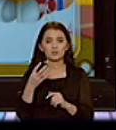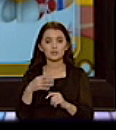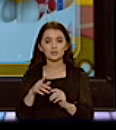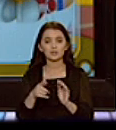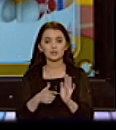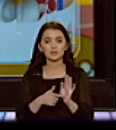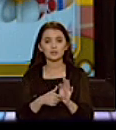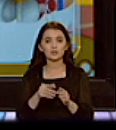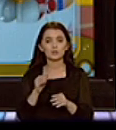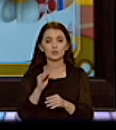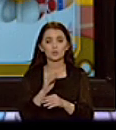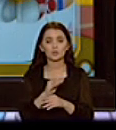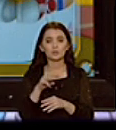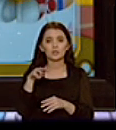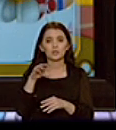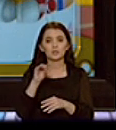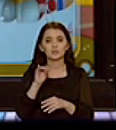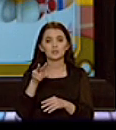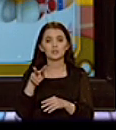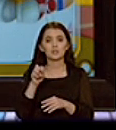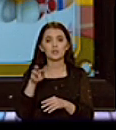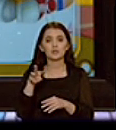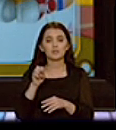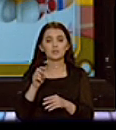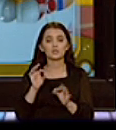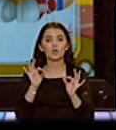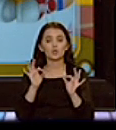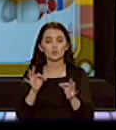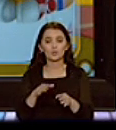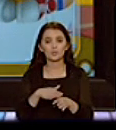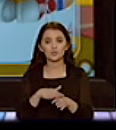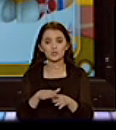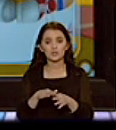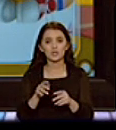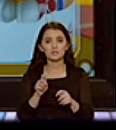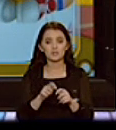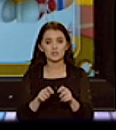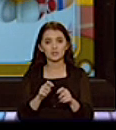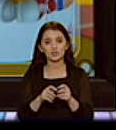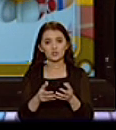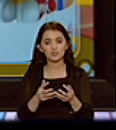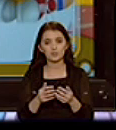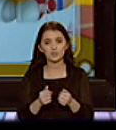547 ni qo'yib, tenglamani to'g'ri bajarganimizni tekshirib olamiz.